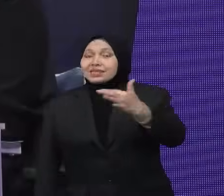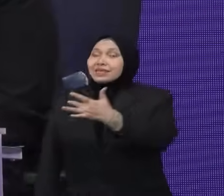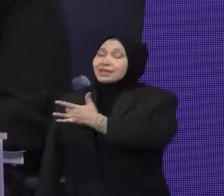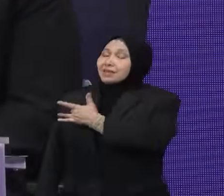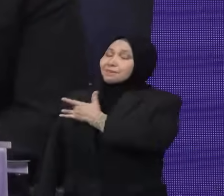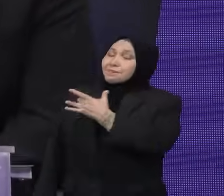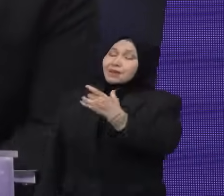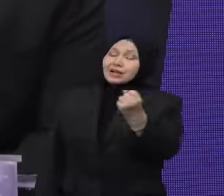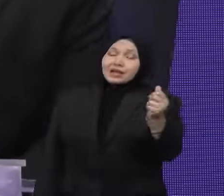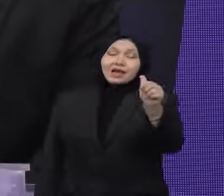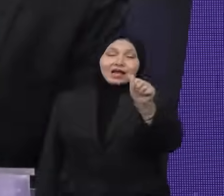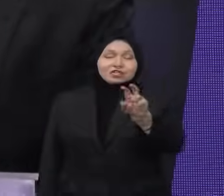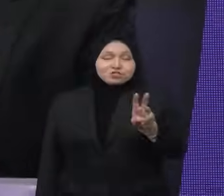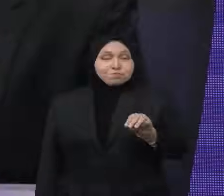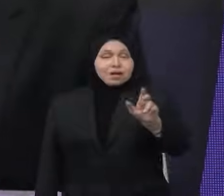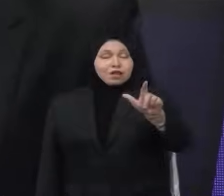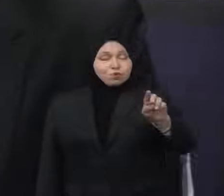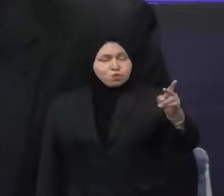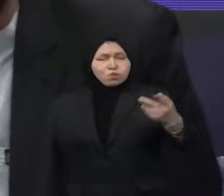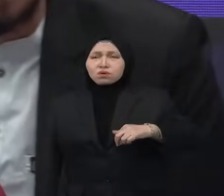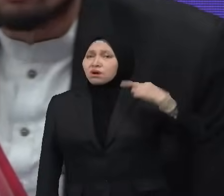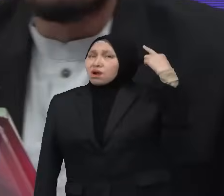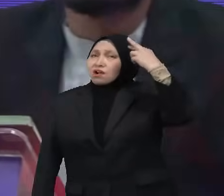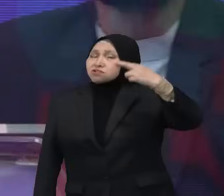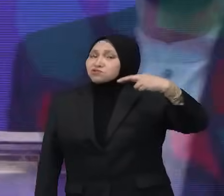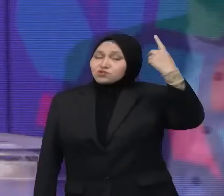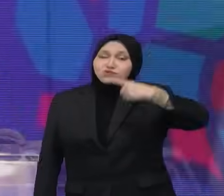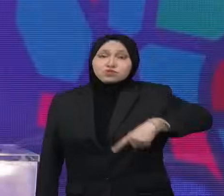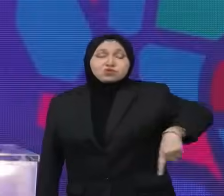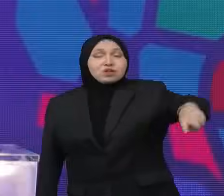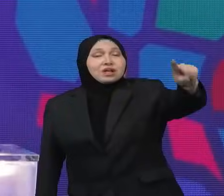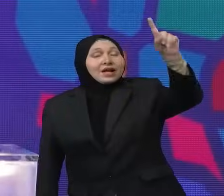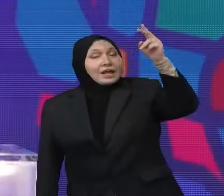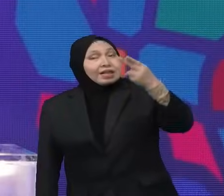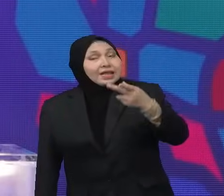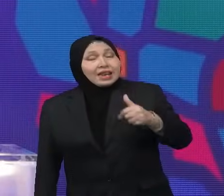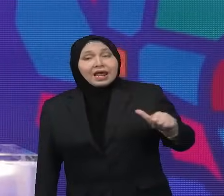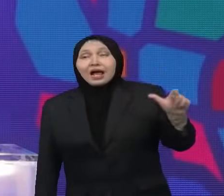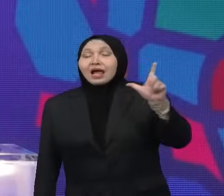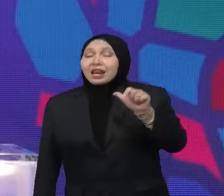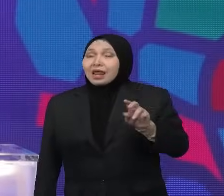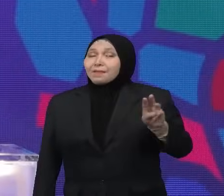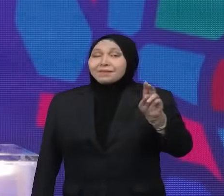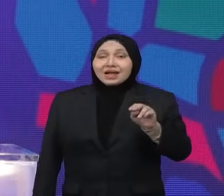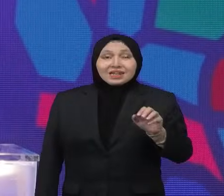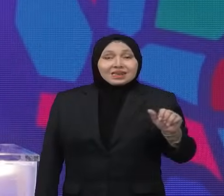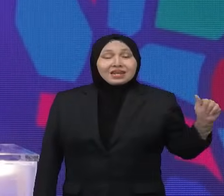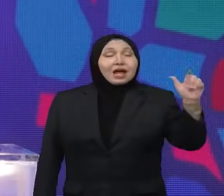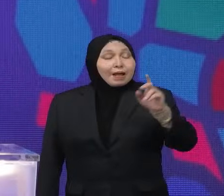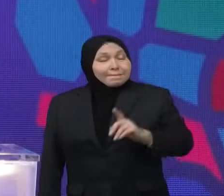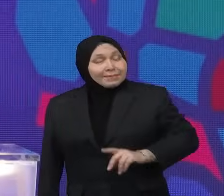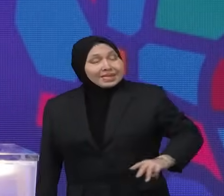الإيمان أجمله رسول الله علمنا